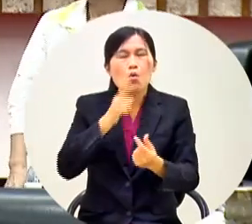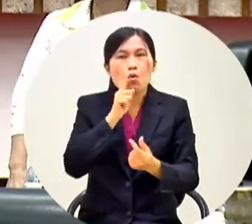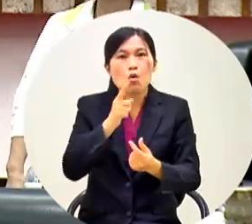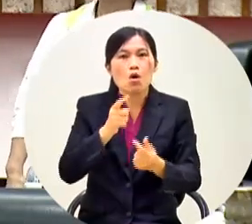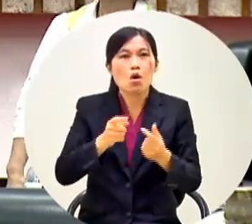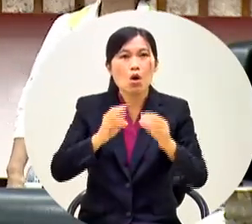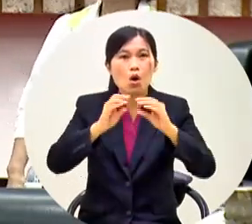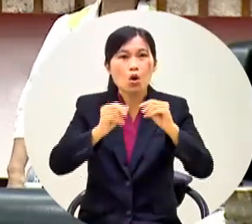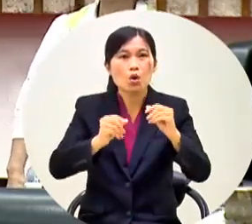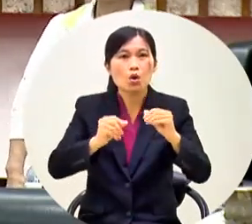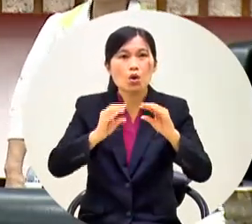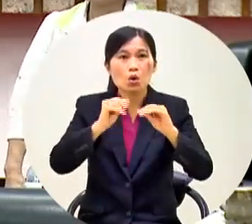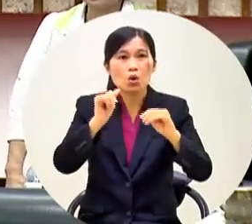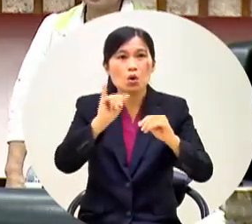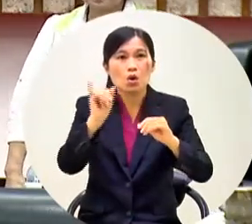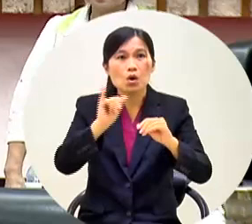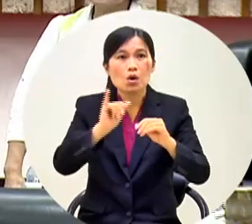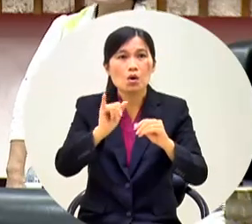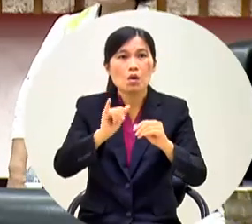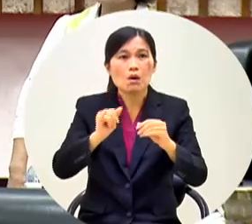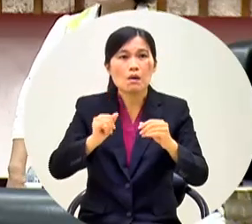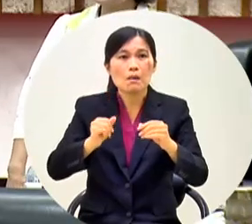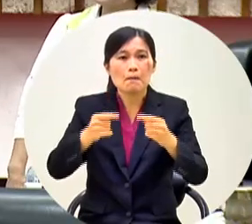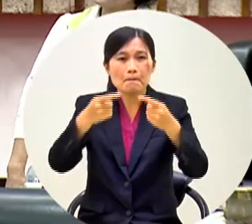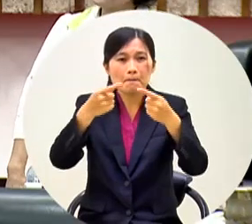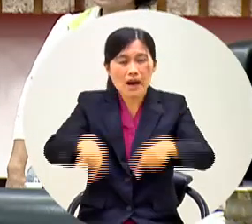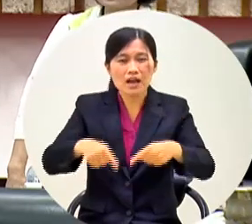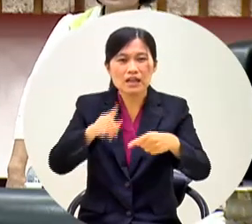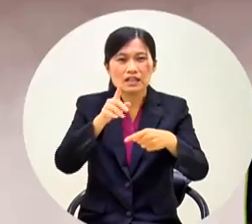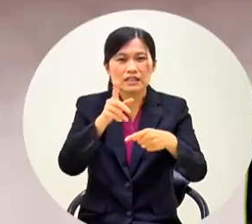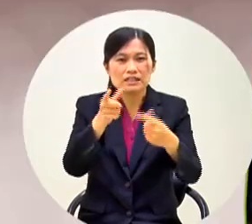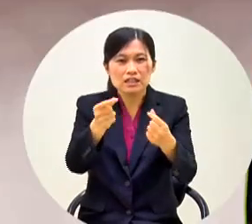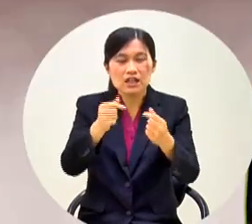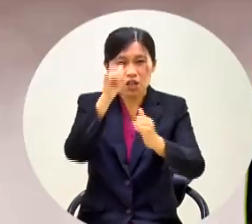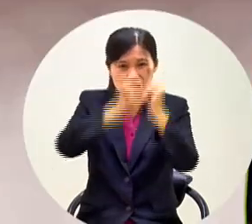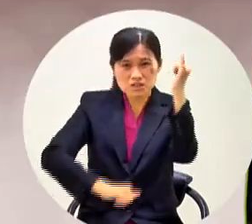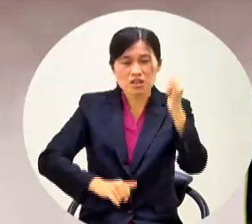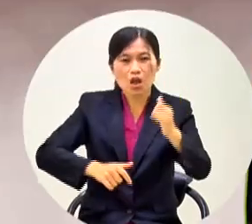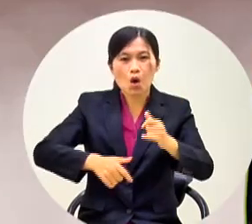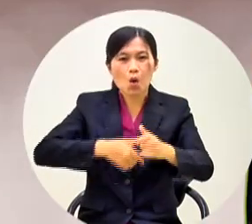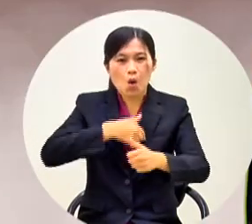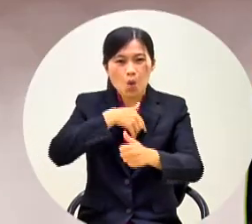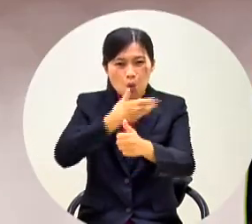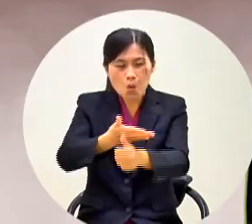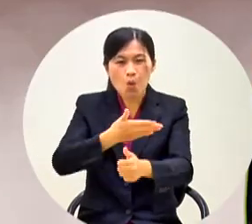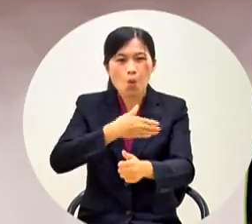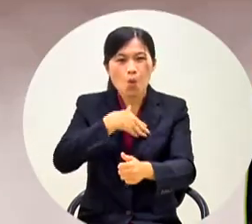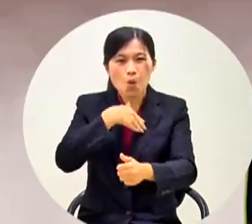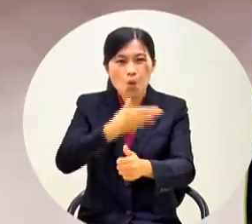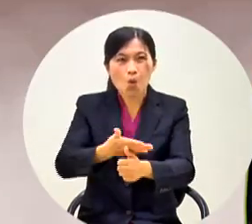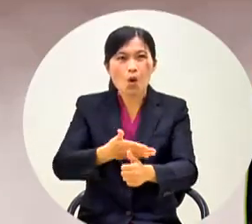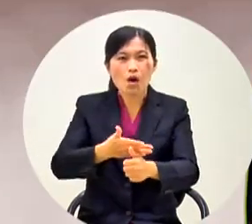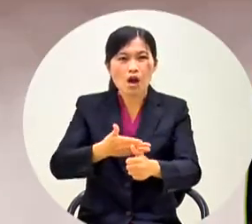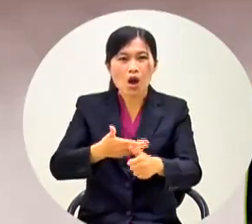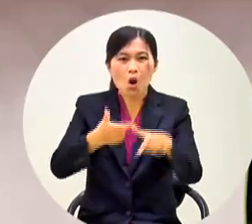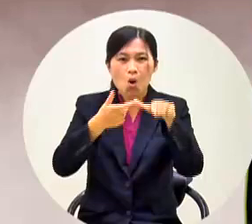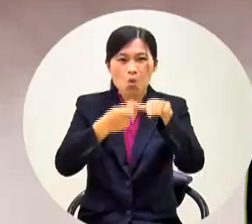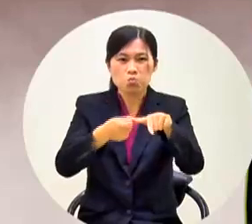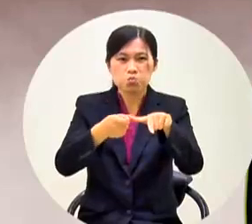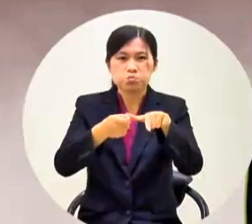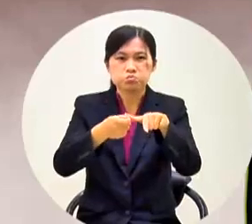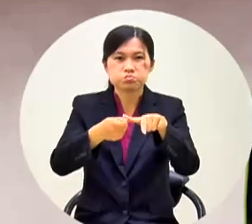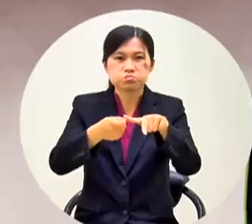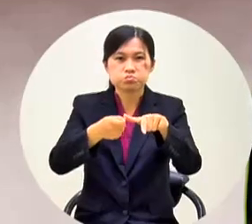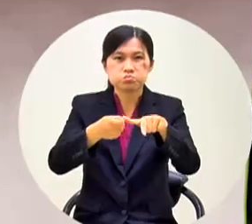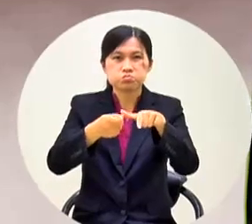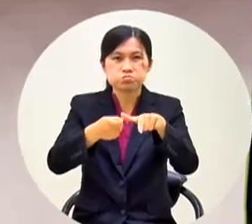史会还今天跟昨天一场的现场一个公道。包括刚刚所讲，动